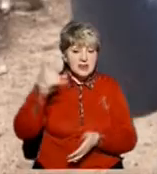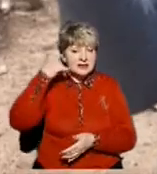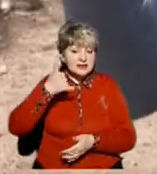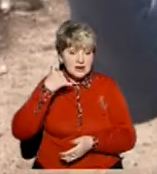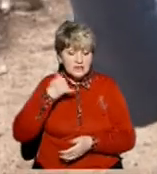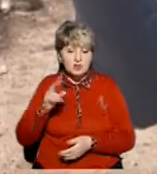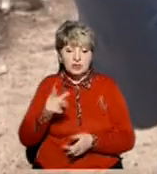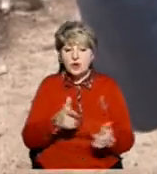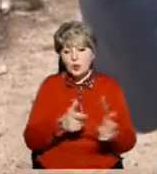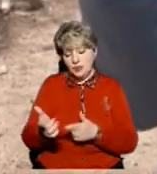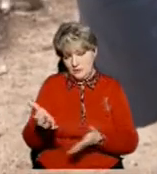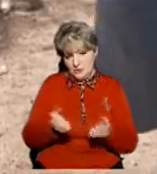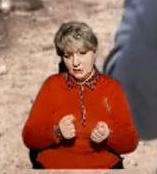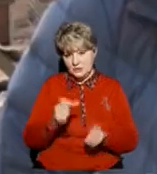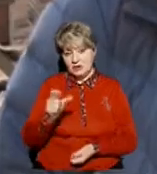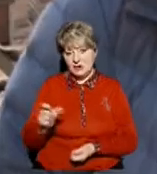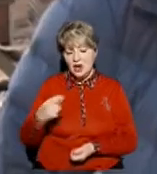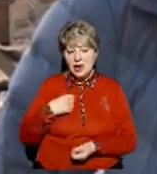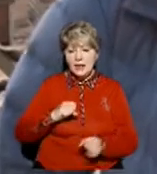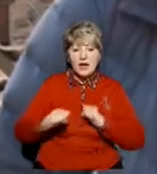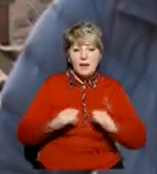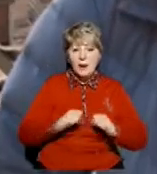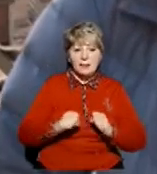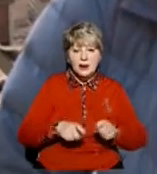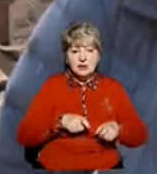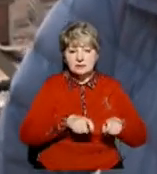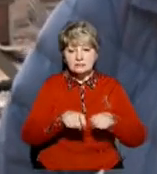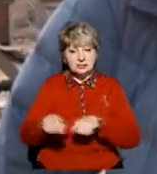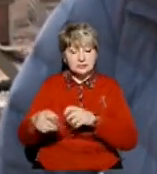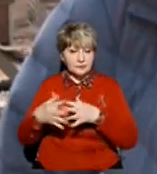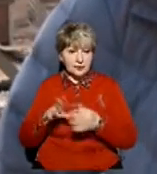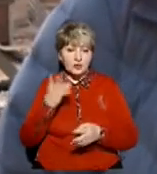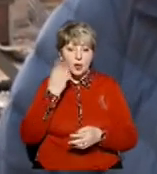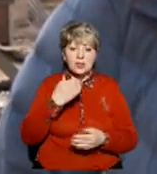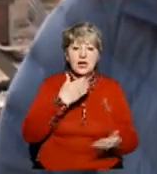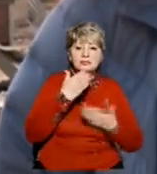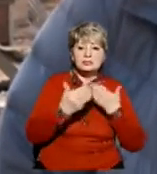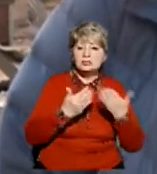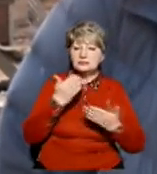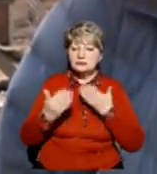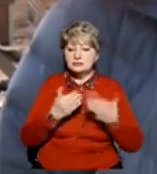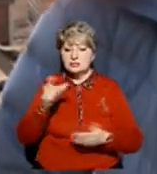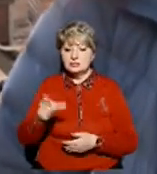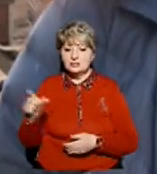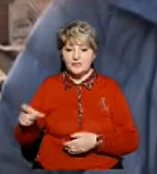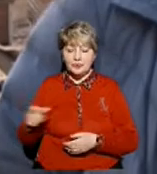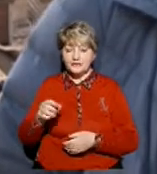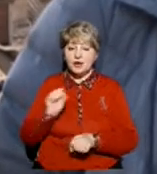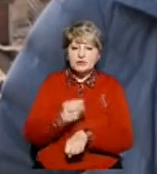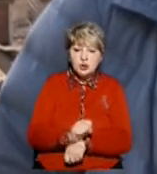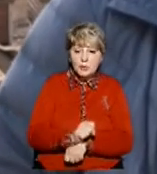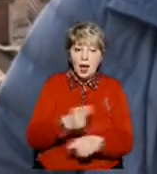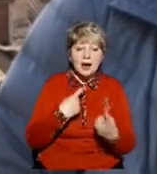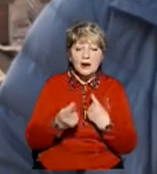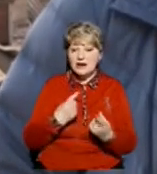хто готовий прихистити людей. Я побігла по селі, якого бачила на подвір'ї, на вулиці. Зовсіма